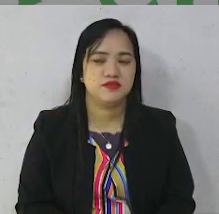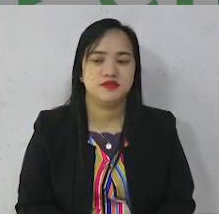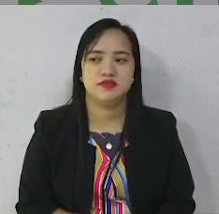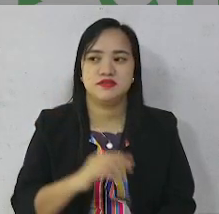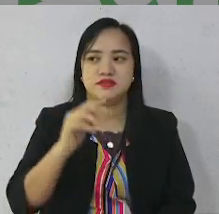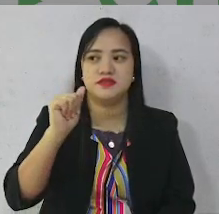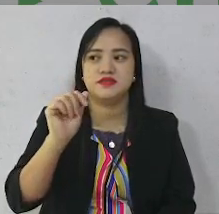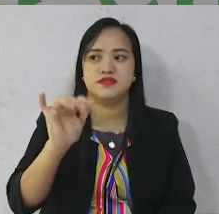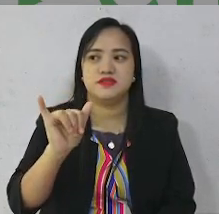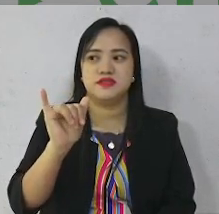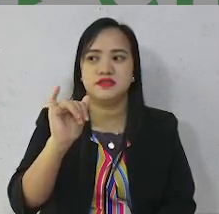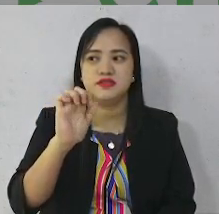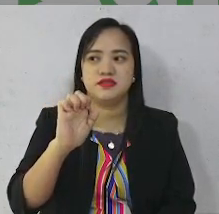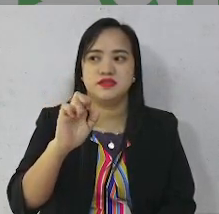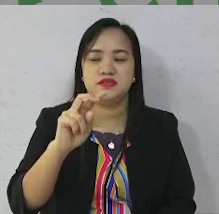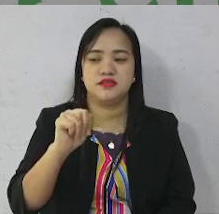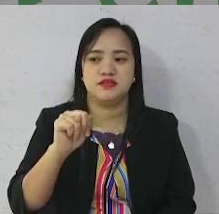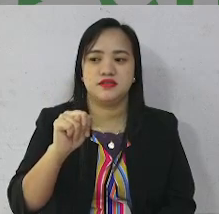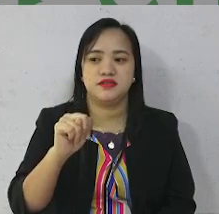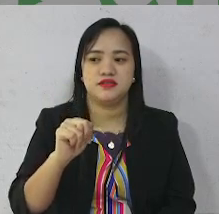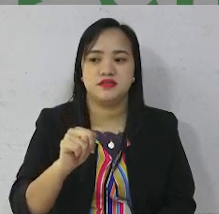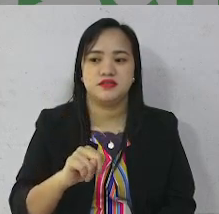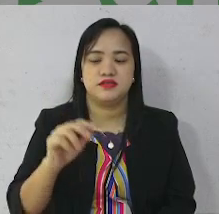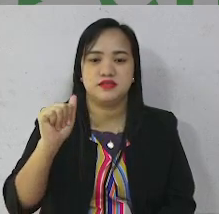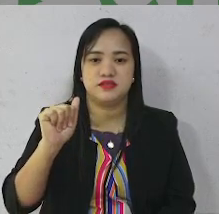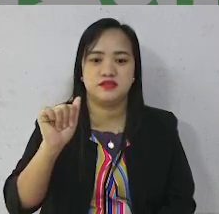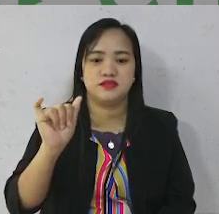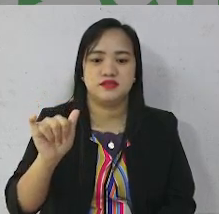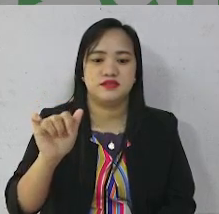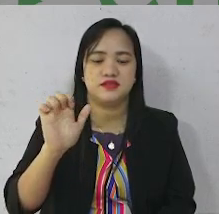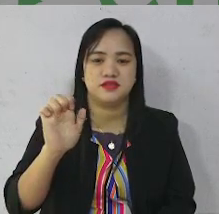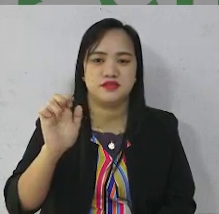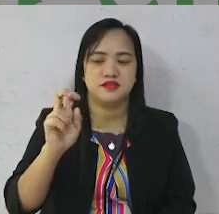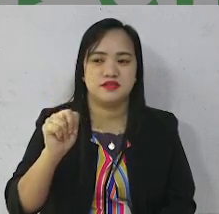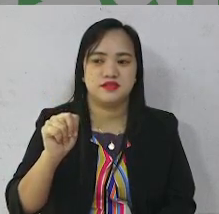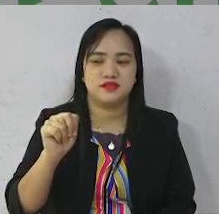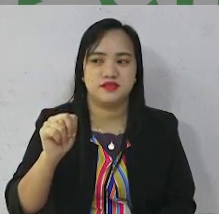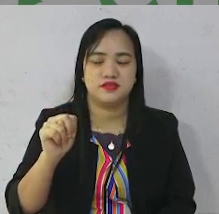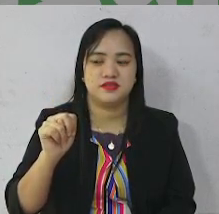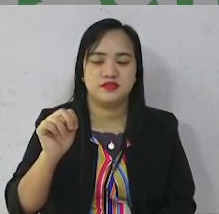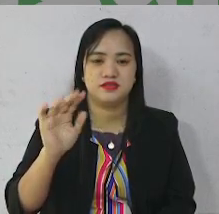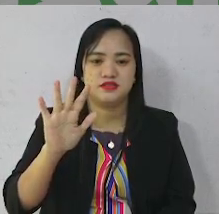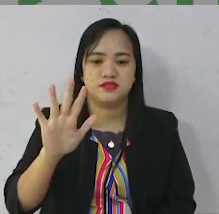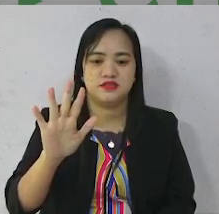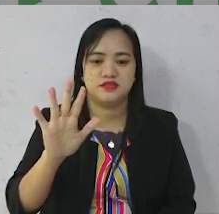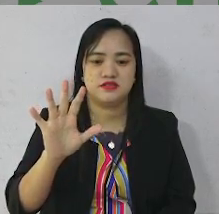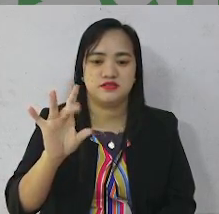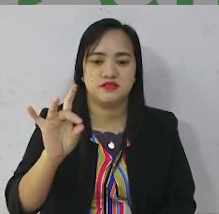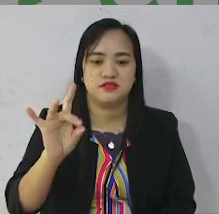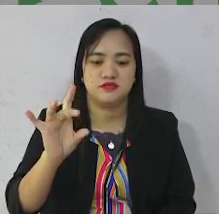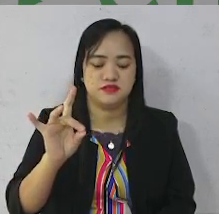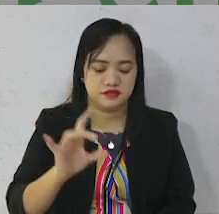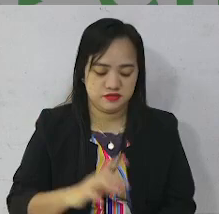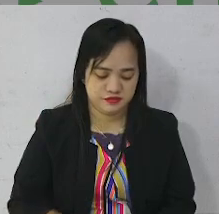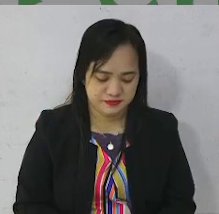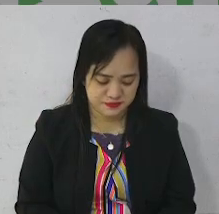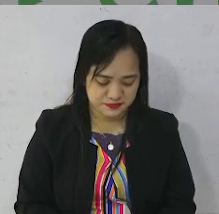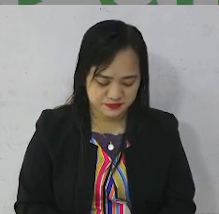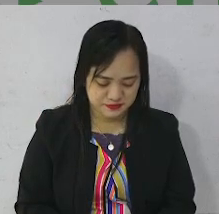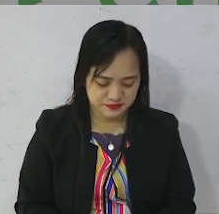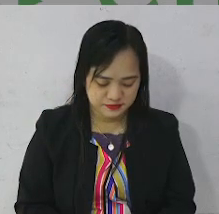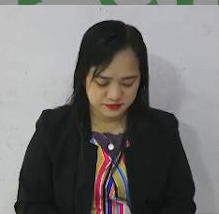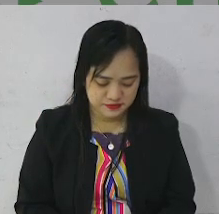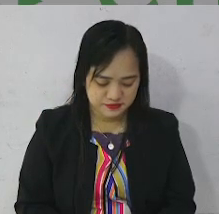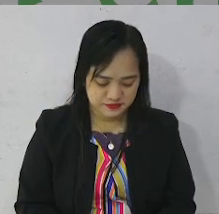kasing tangkad ko po mga kapatid Yung bunso nilang anak Oo si aan is 58 I think 58 oo yan so